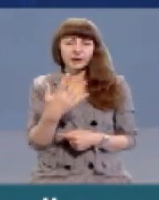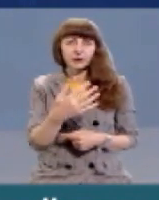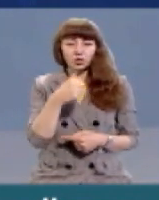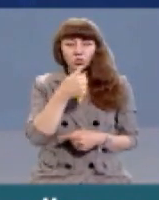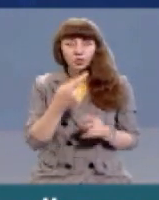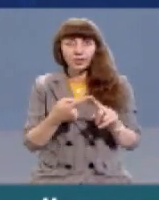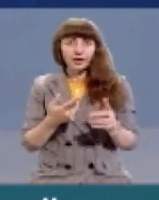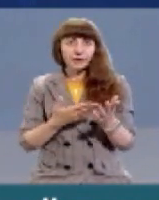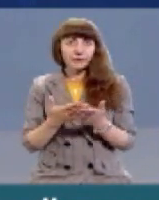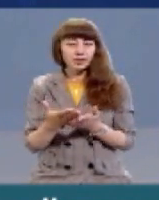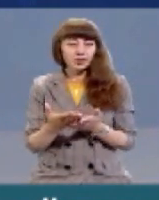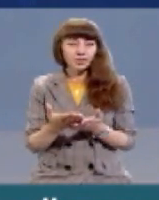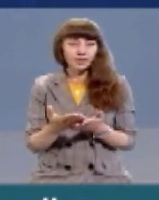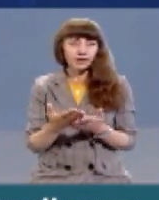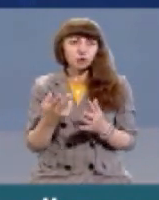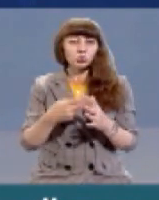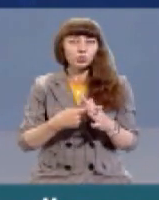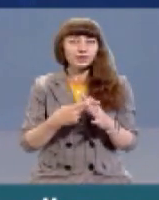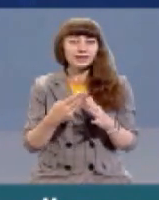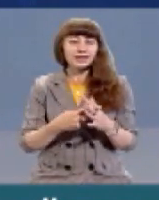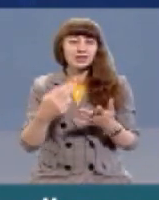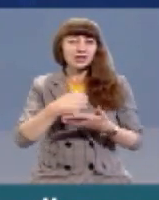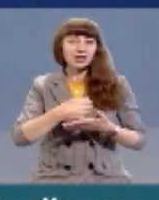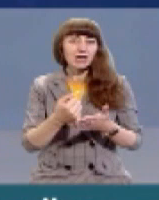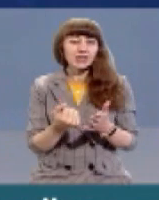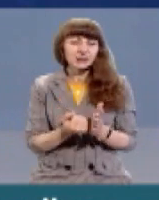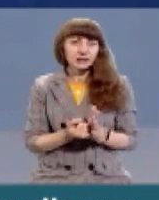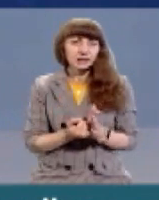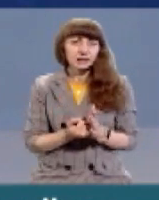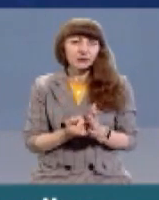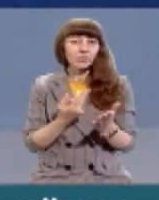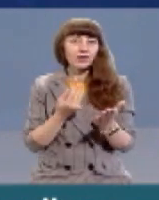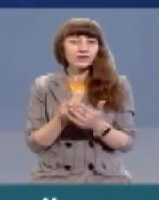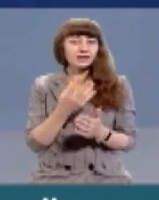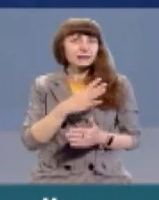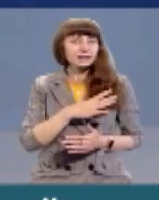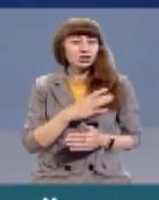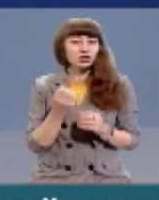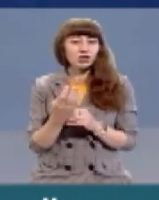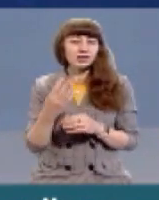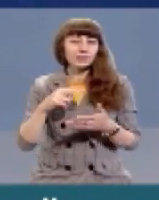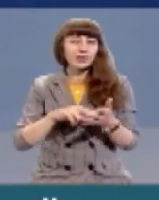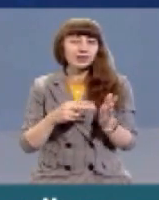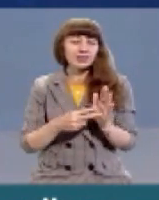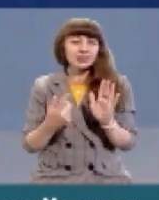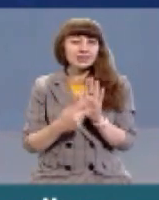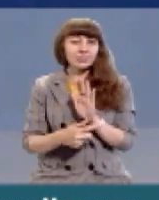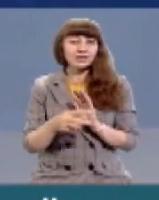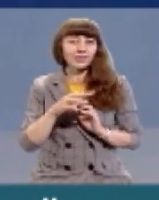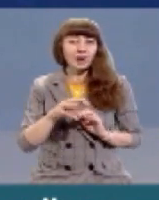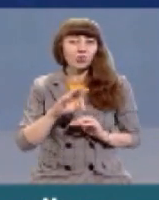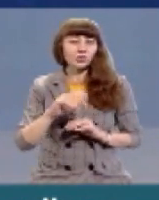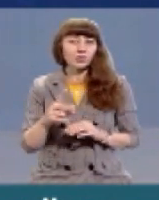первому направлению портфельное субсидирование, гарантирование профинансировано 14 проектов на сумму 70 миллионов